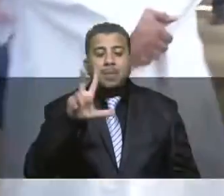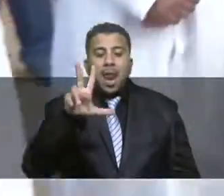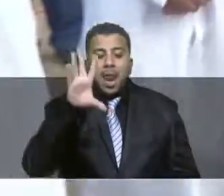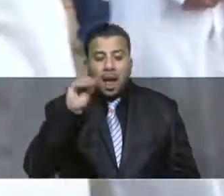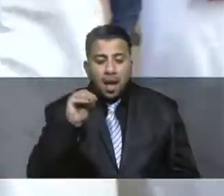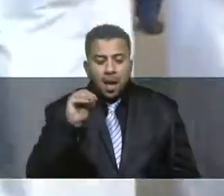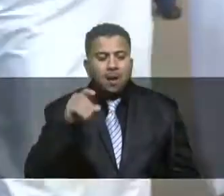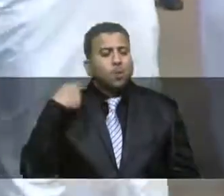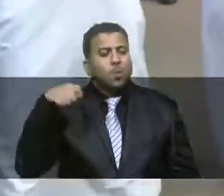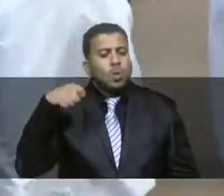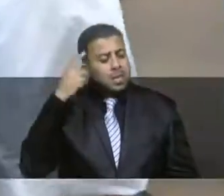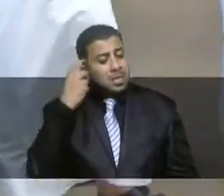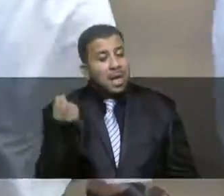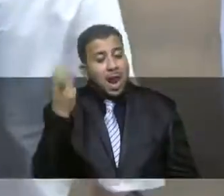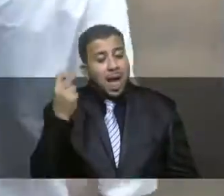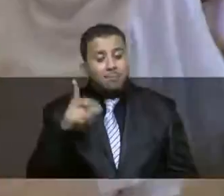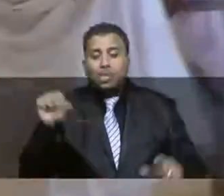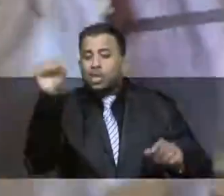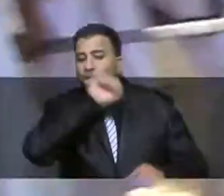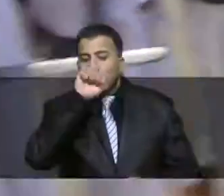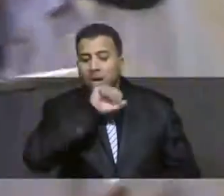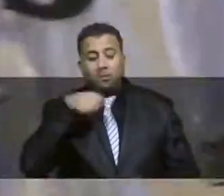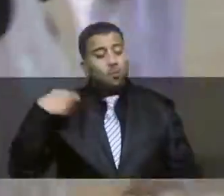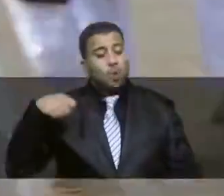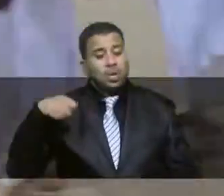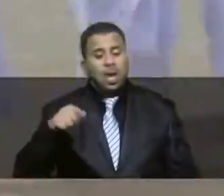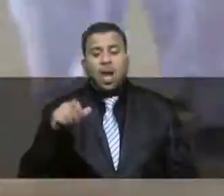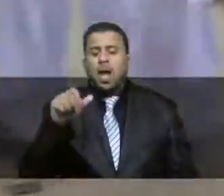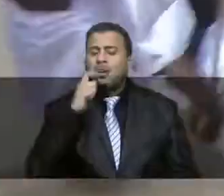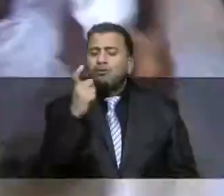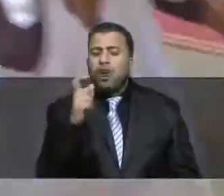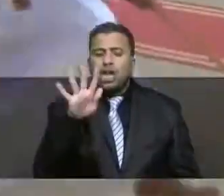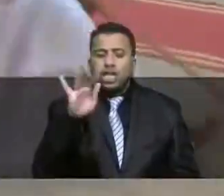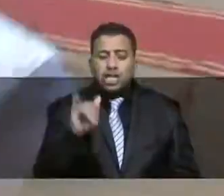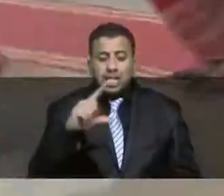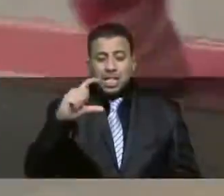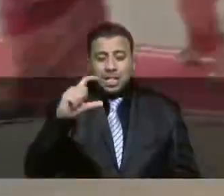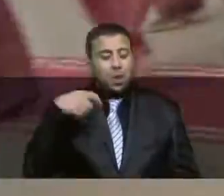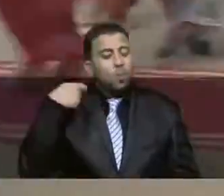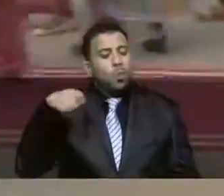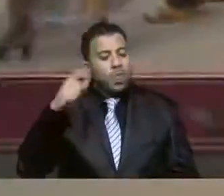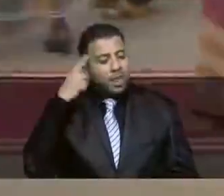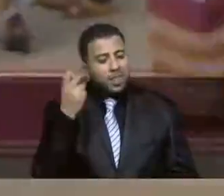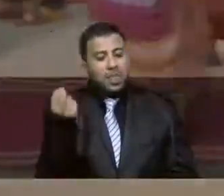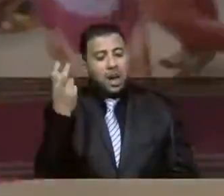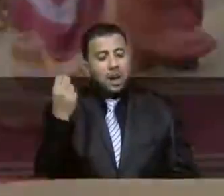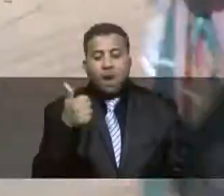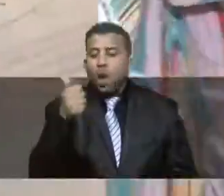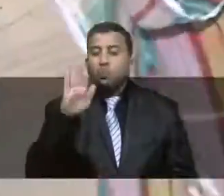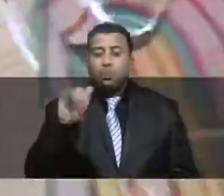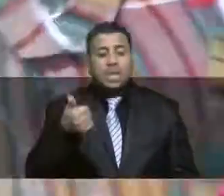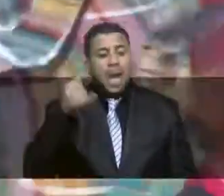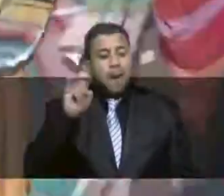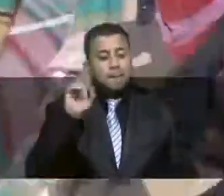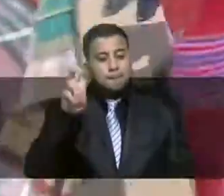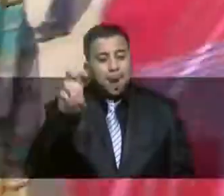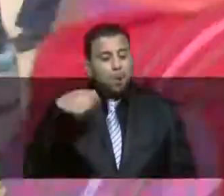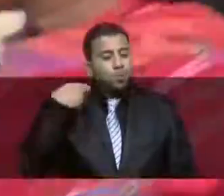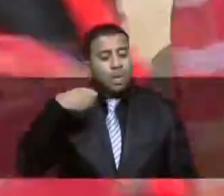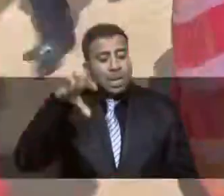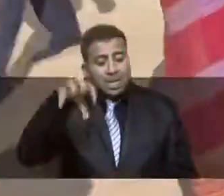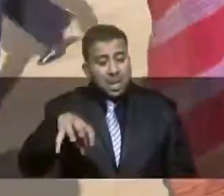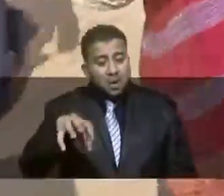دائرة الثقافة والإعلام في الشارقة، ورشيد هارون وزير الدولة بوزارة الثقافة، وأسامة فيصل وزير الدولة